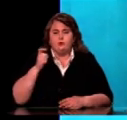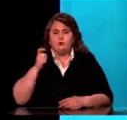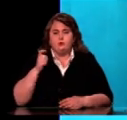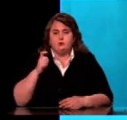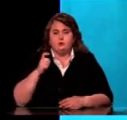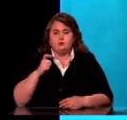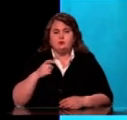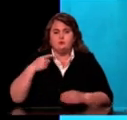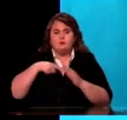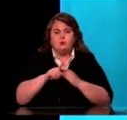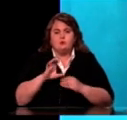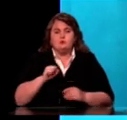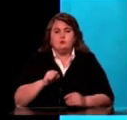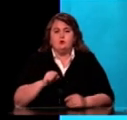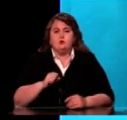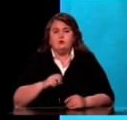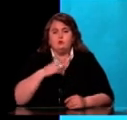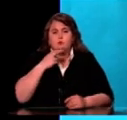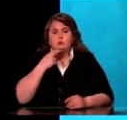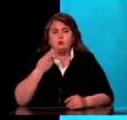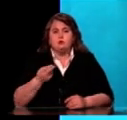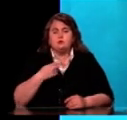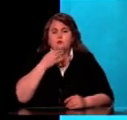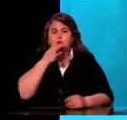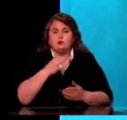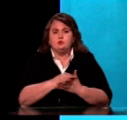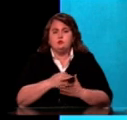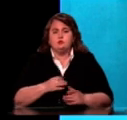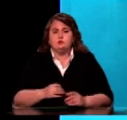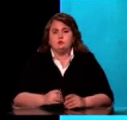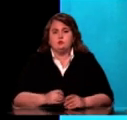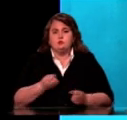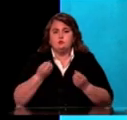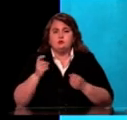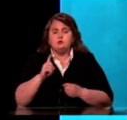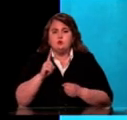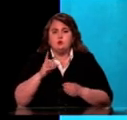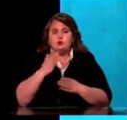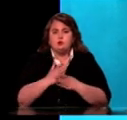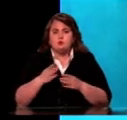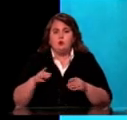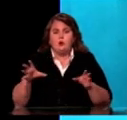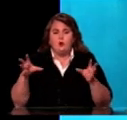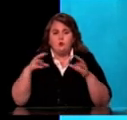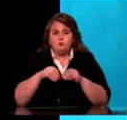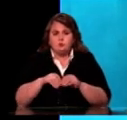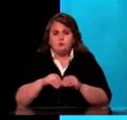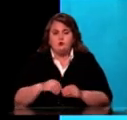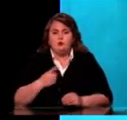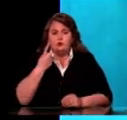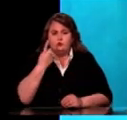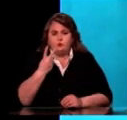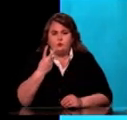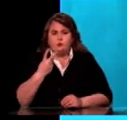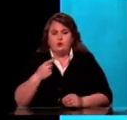Химические свойства. Обратите внимание и скажите, пожалуйста, что общего в этих двух